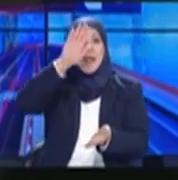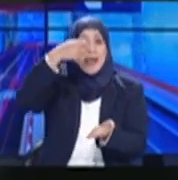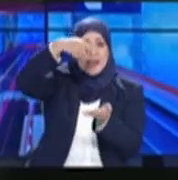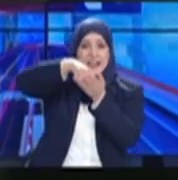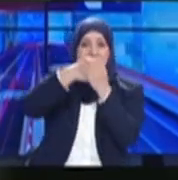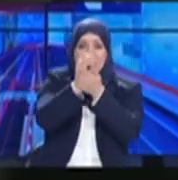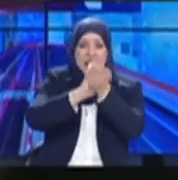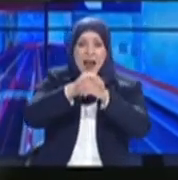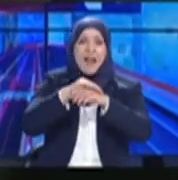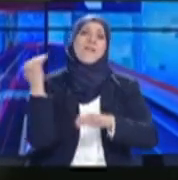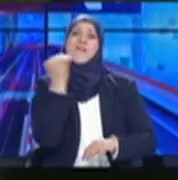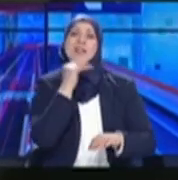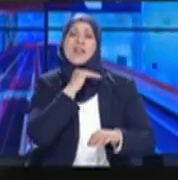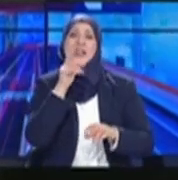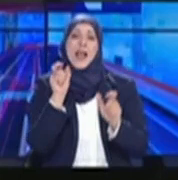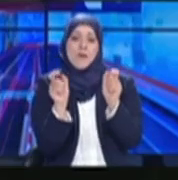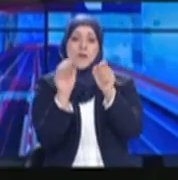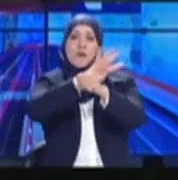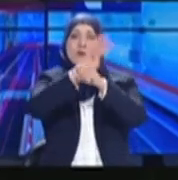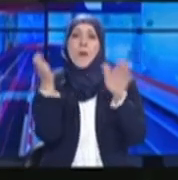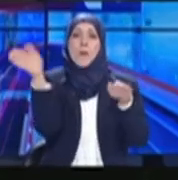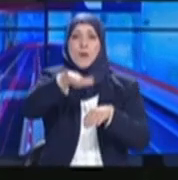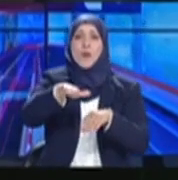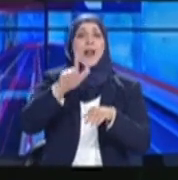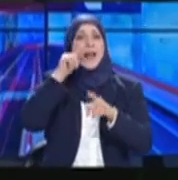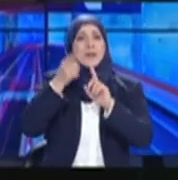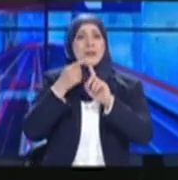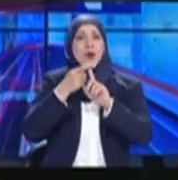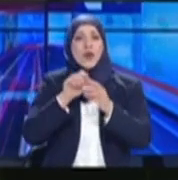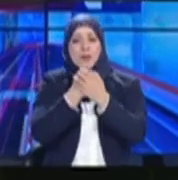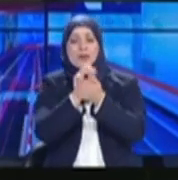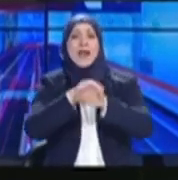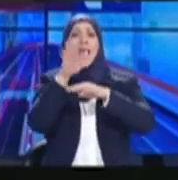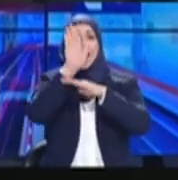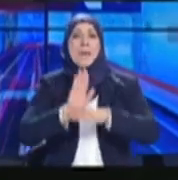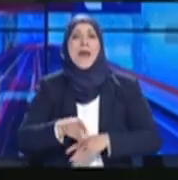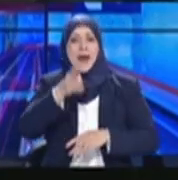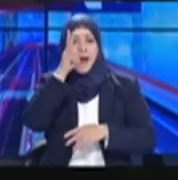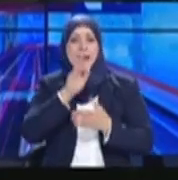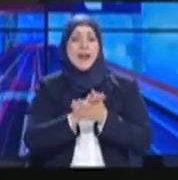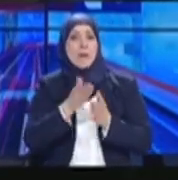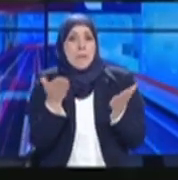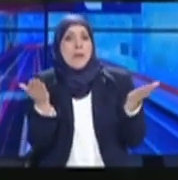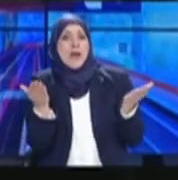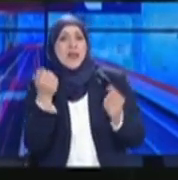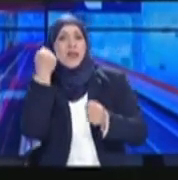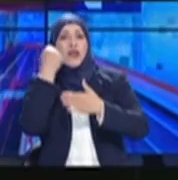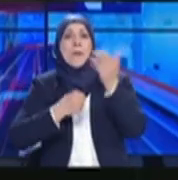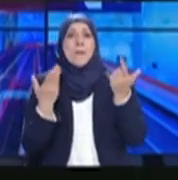مش متوفر بكل وتسعين تبقوا فيها اللي خرجت جديده اما مش متوفر بكل